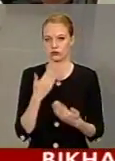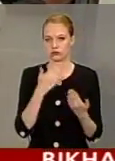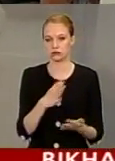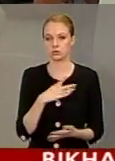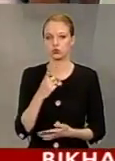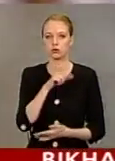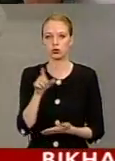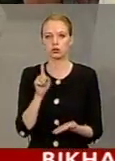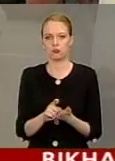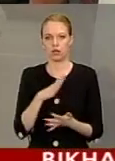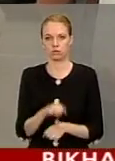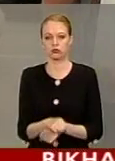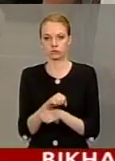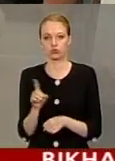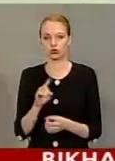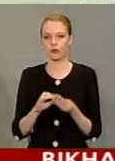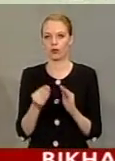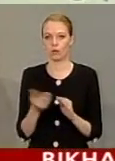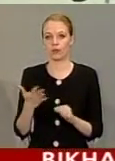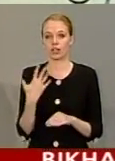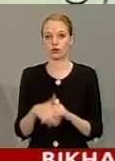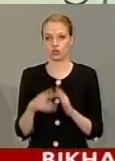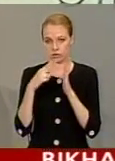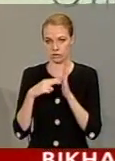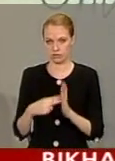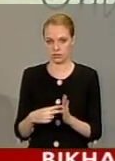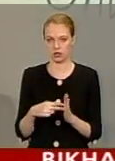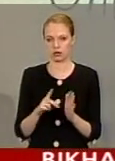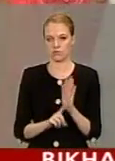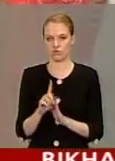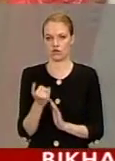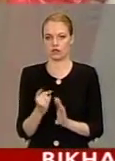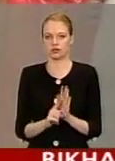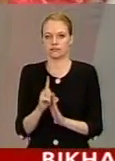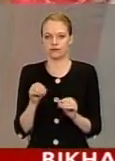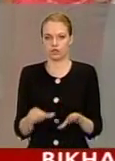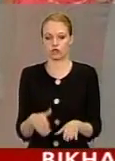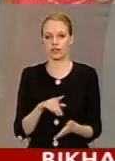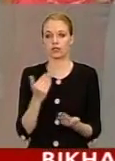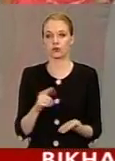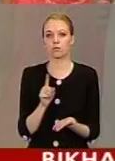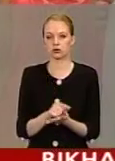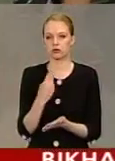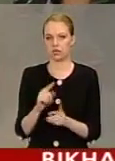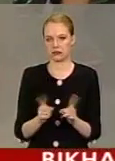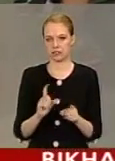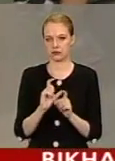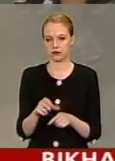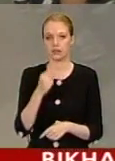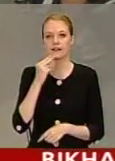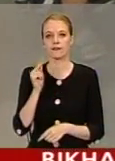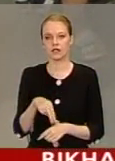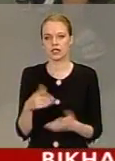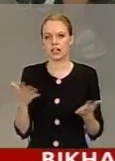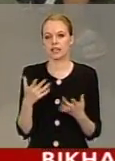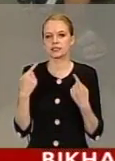Чому люди мали вийти на пікет, аби проблему, які вже 7-й місяць, почали вирішувати? Тутешній посадовець дає дивну відповідь. Винні